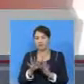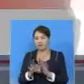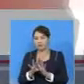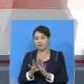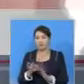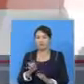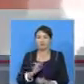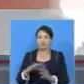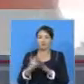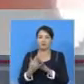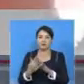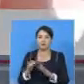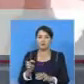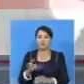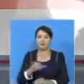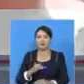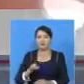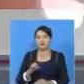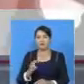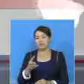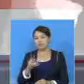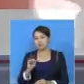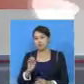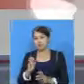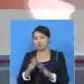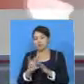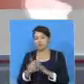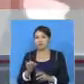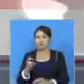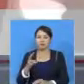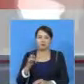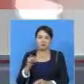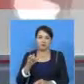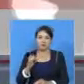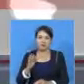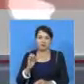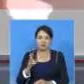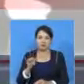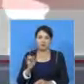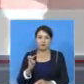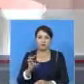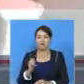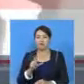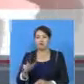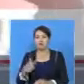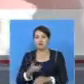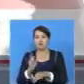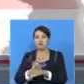Шалғай ауылдар Қайрақты селолық округынан Талдық ауылында, Тұмабұлақ селолық округынан Сарыбұлақ ауылында халық өте